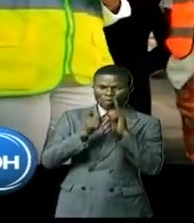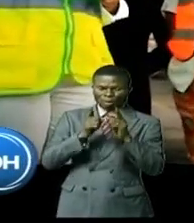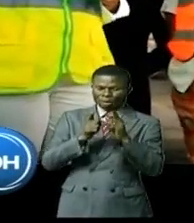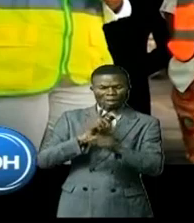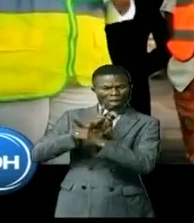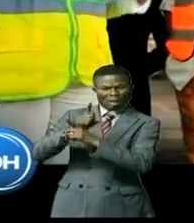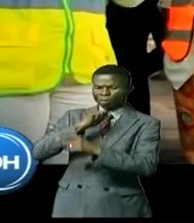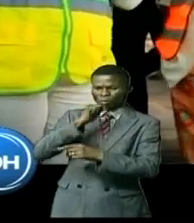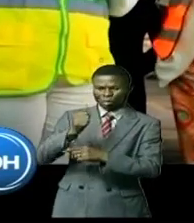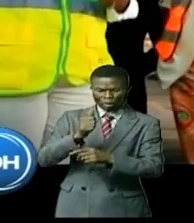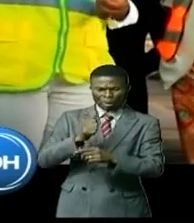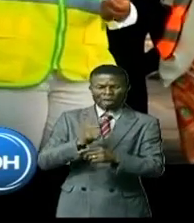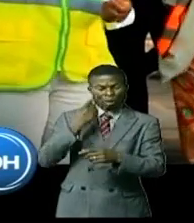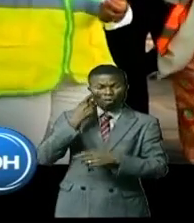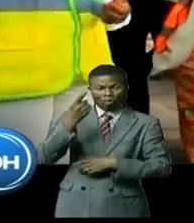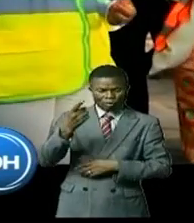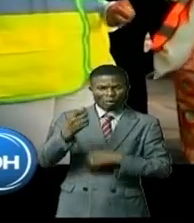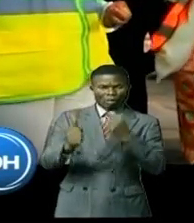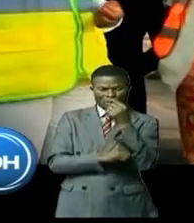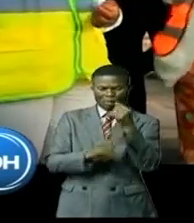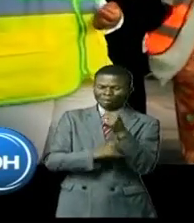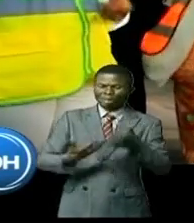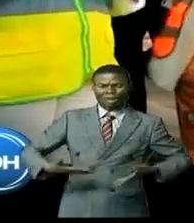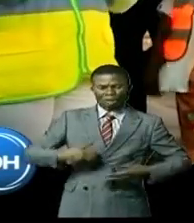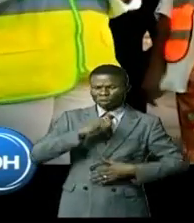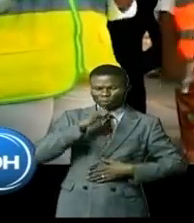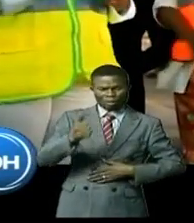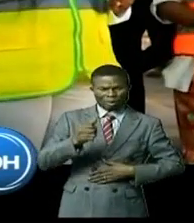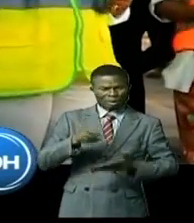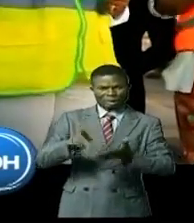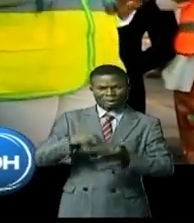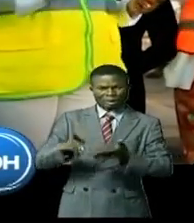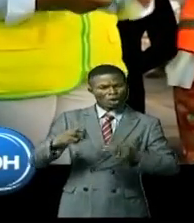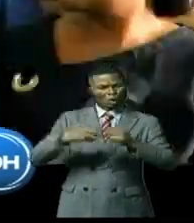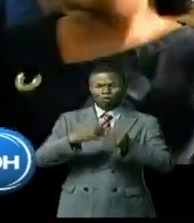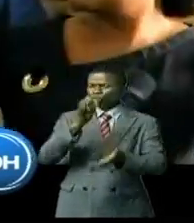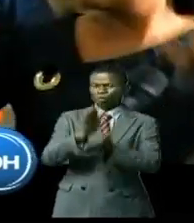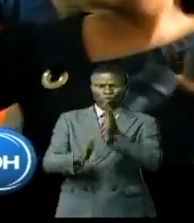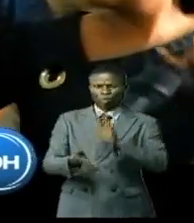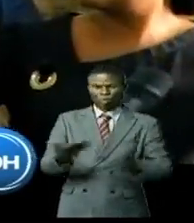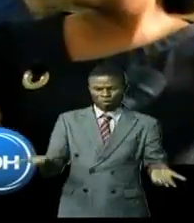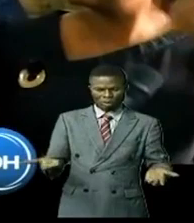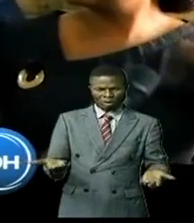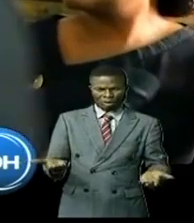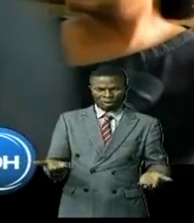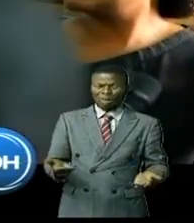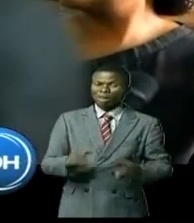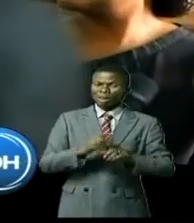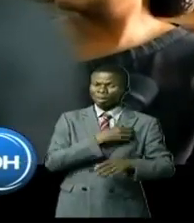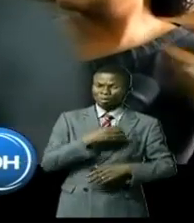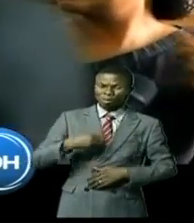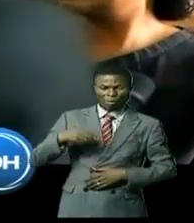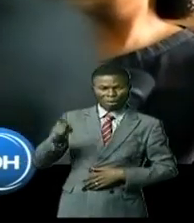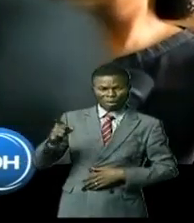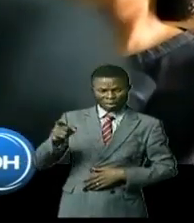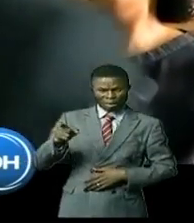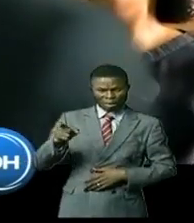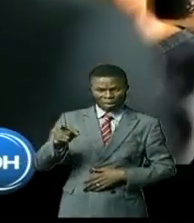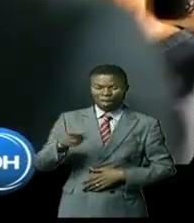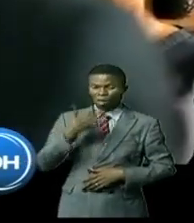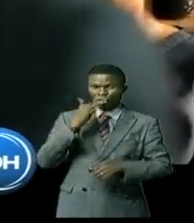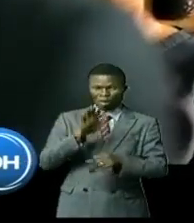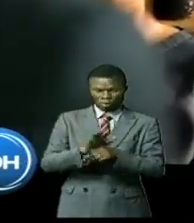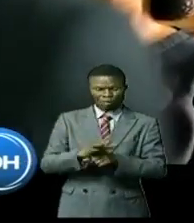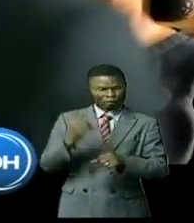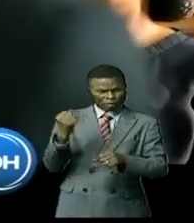empêché de relever que les gens se plaignent qu'ils n'ont pas vraiment du courant électrique. Toutefois, Madame Charlotte, qui s'aimait, a rassuré